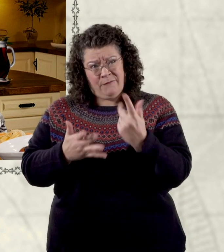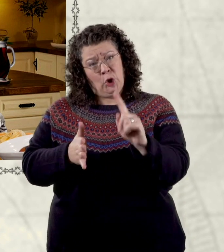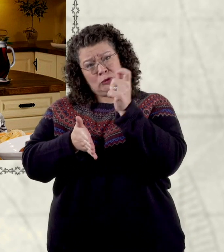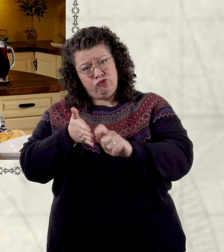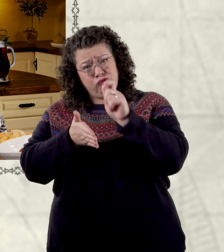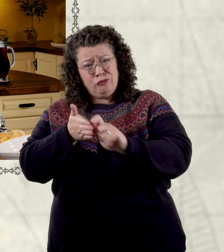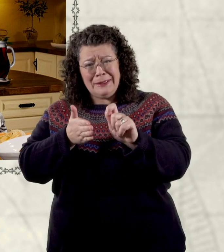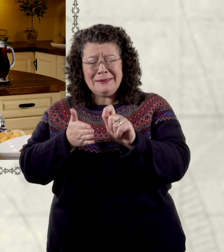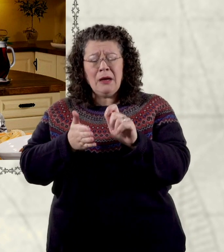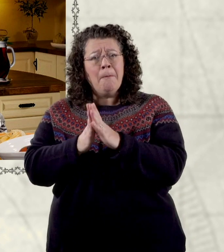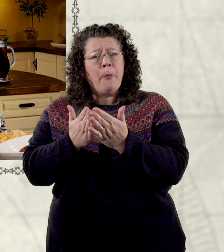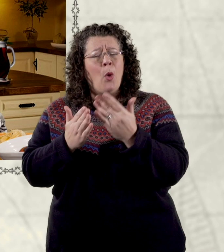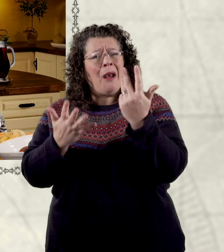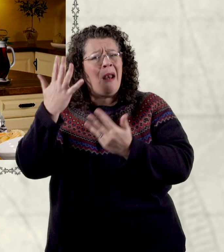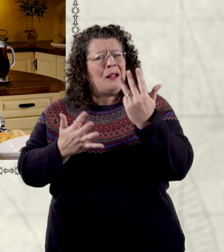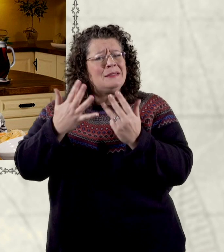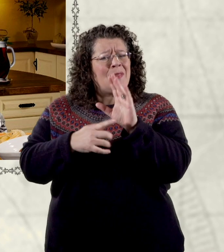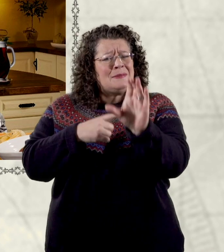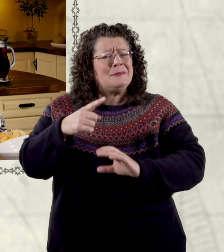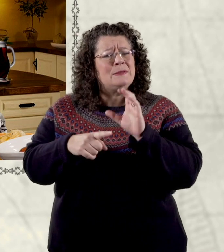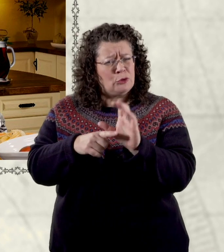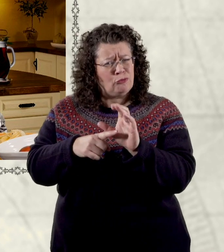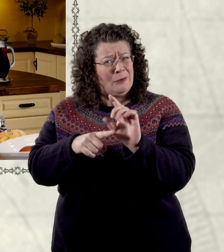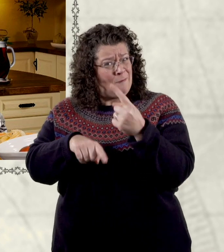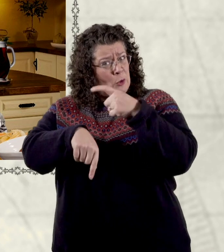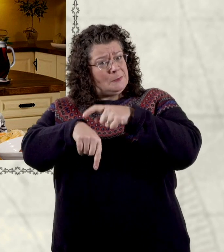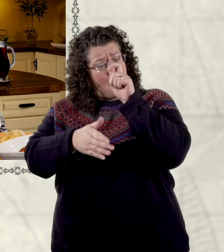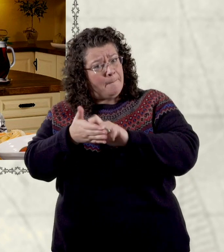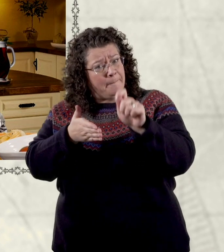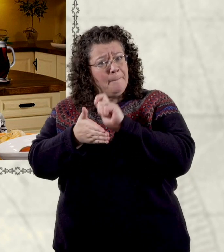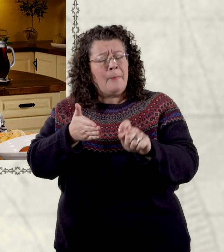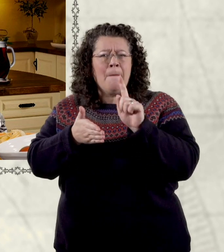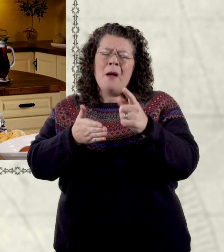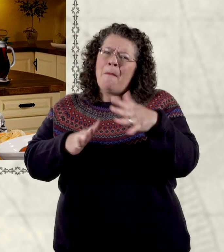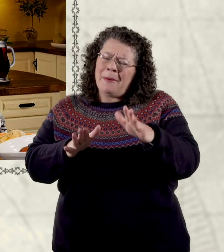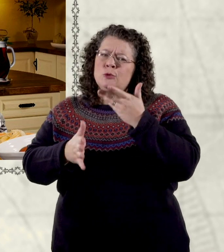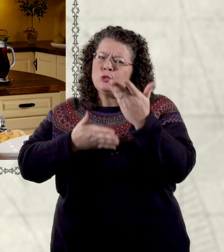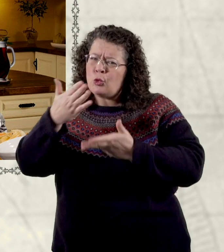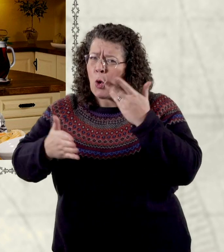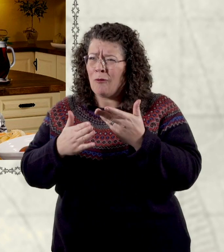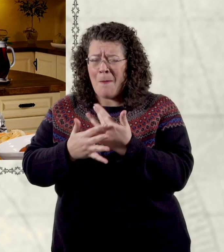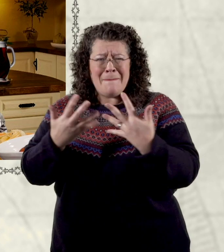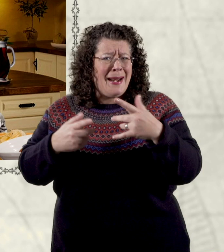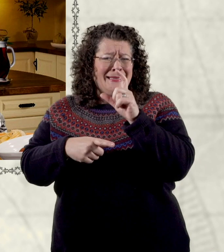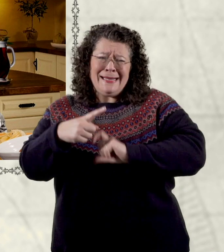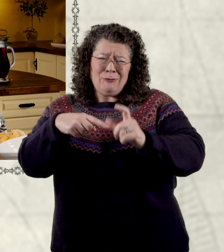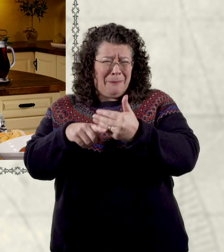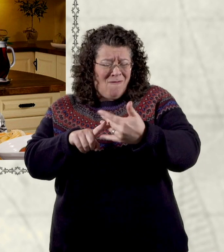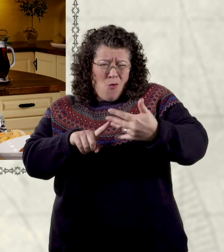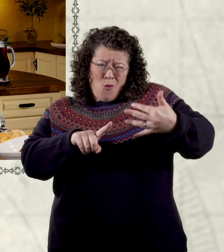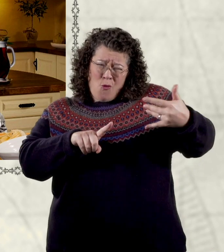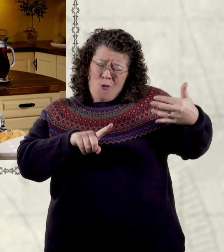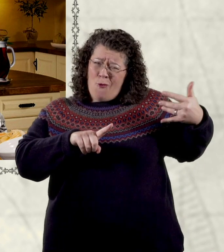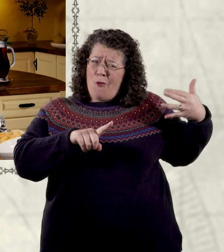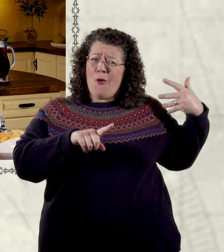Ac mae yn y 14th ganrif ar 15 yr ysgrifennwyd amdani am y tro cyntaf mewn llyfr, roedd sôn amdani